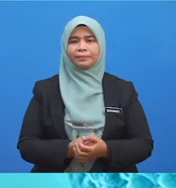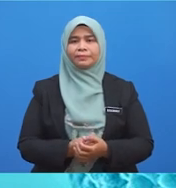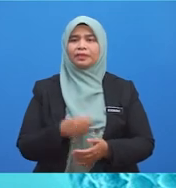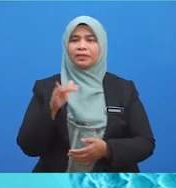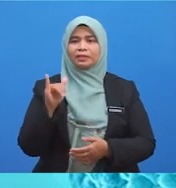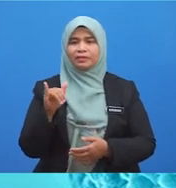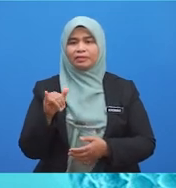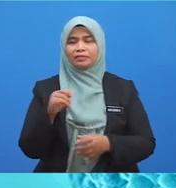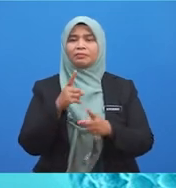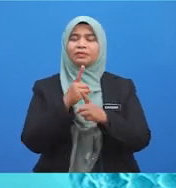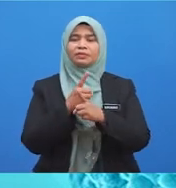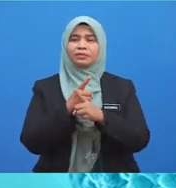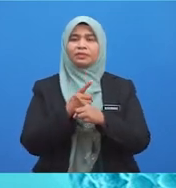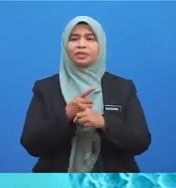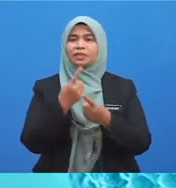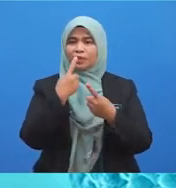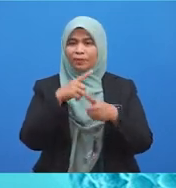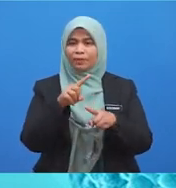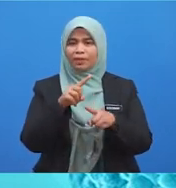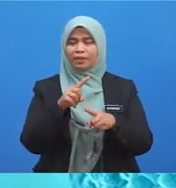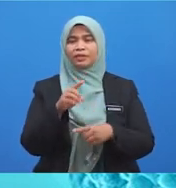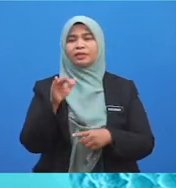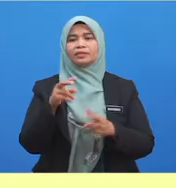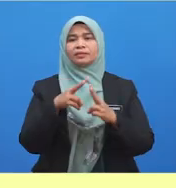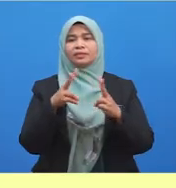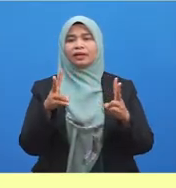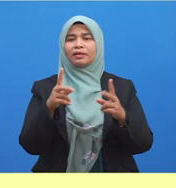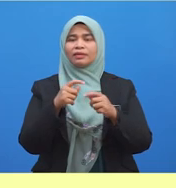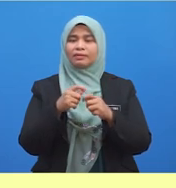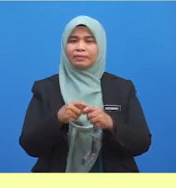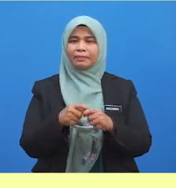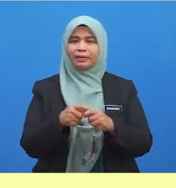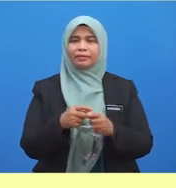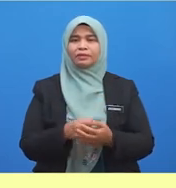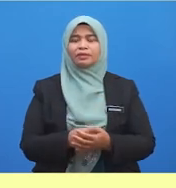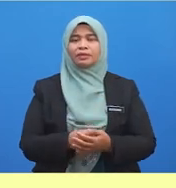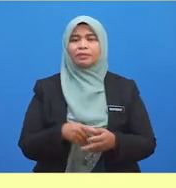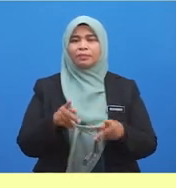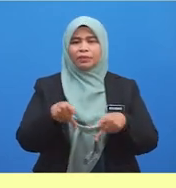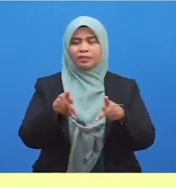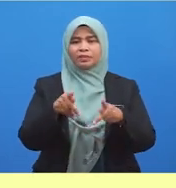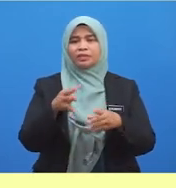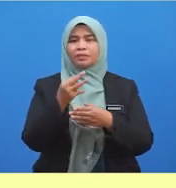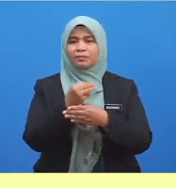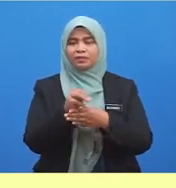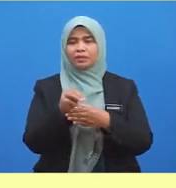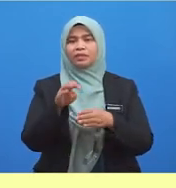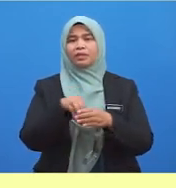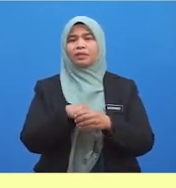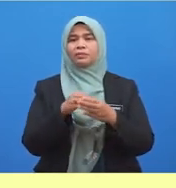Betul tu. Jawapan yang sangat tepat. Proses meiosis di dalam